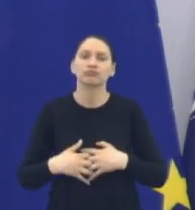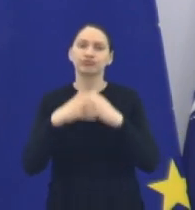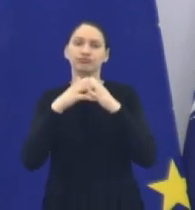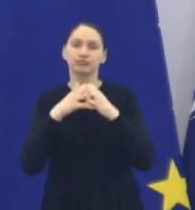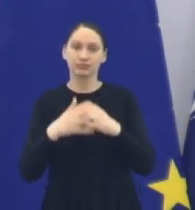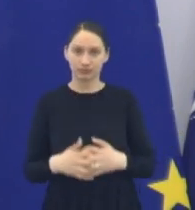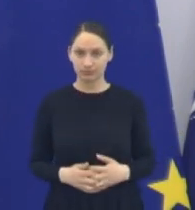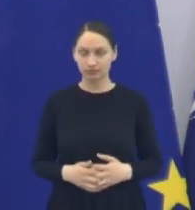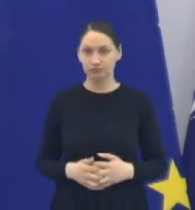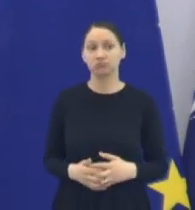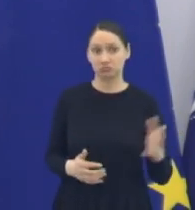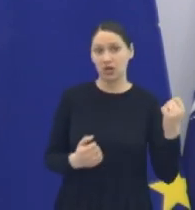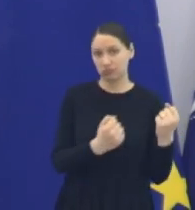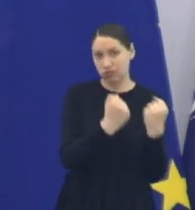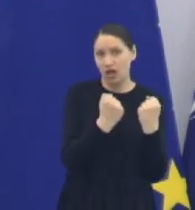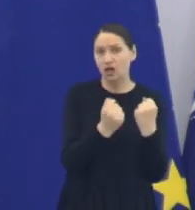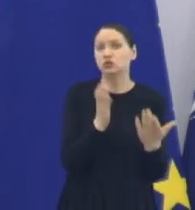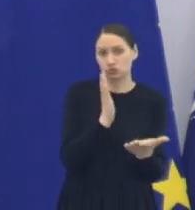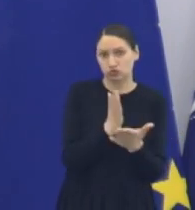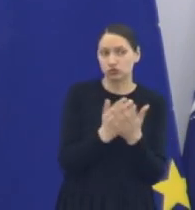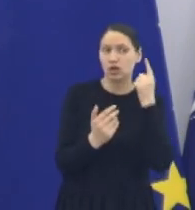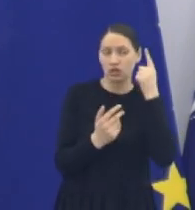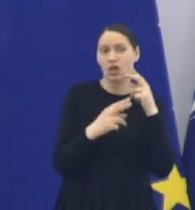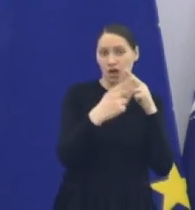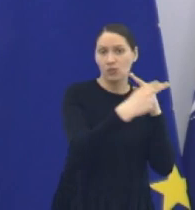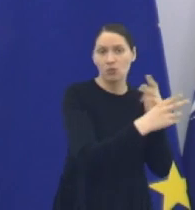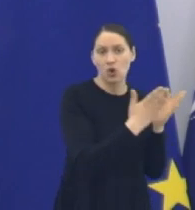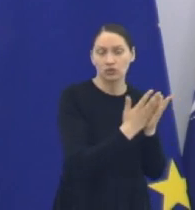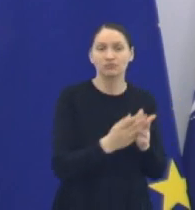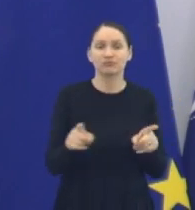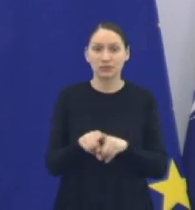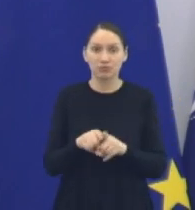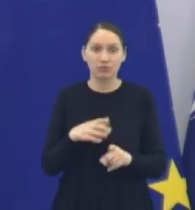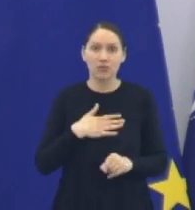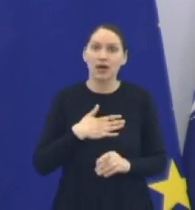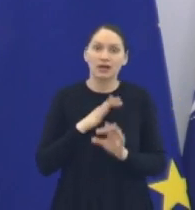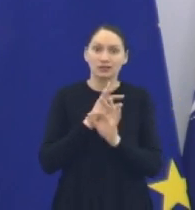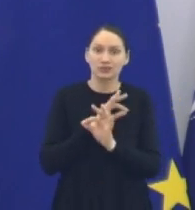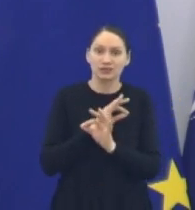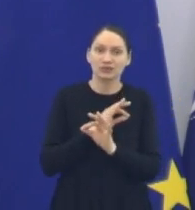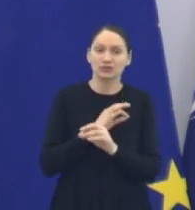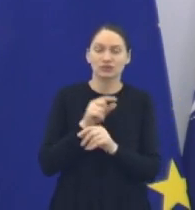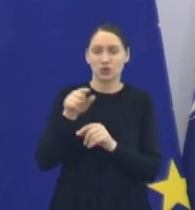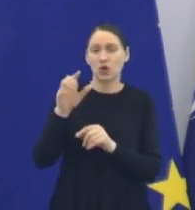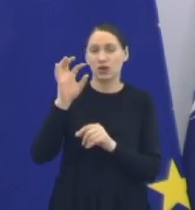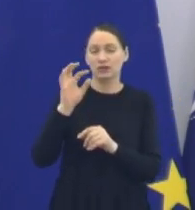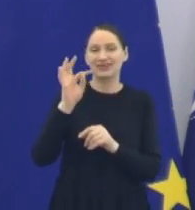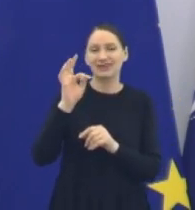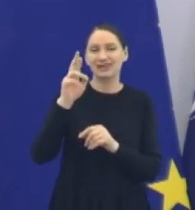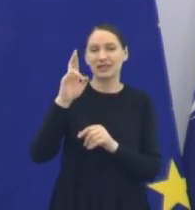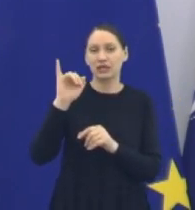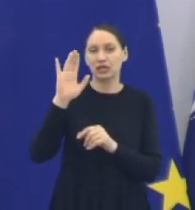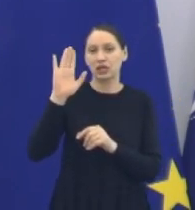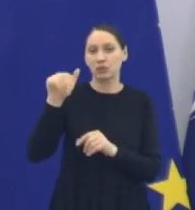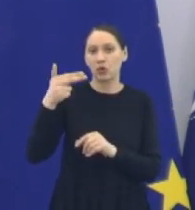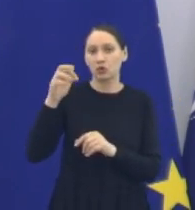Palaikymas be jokios abejonės yra. Lygiai taip pat mūsų teigiamas požiūris į šią idėją yra taip pat